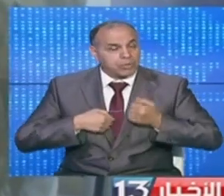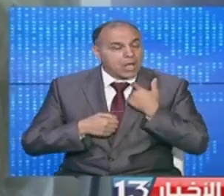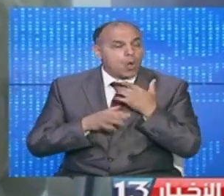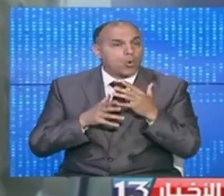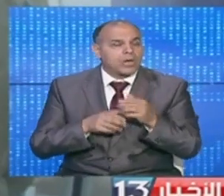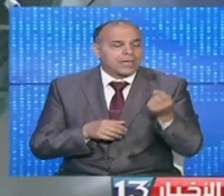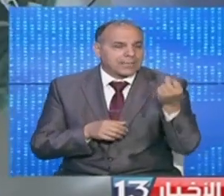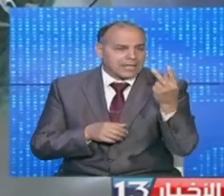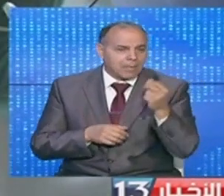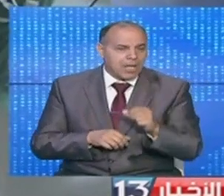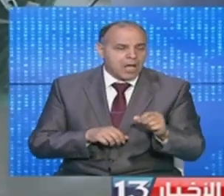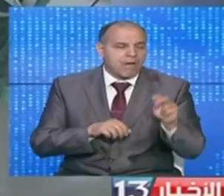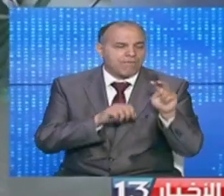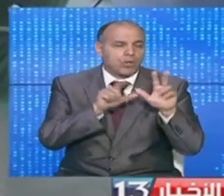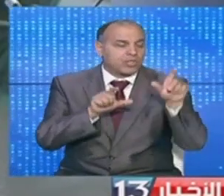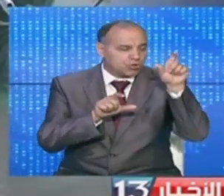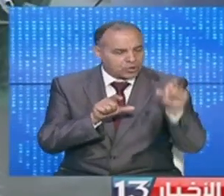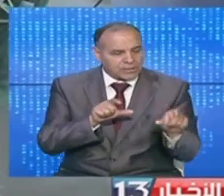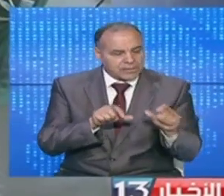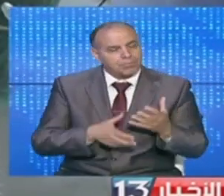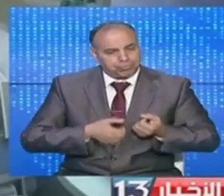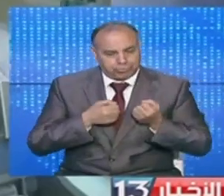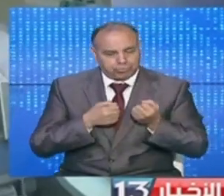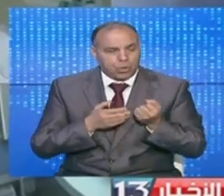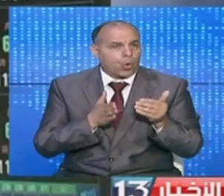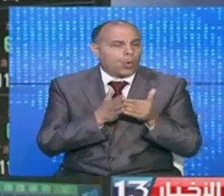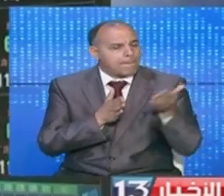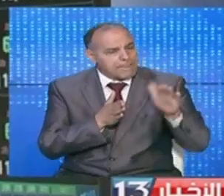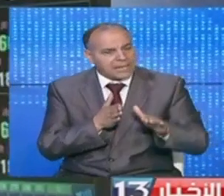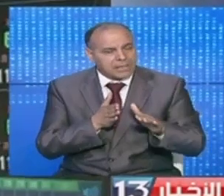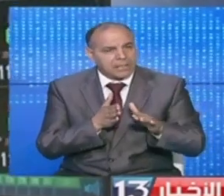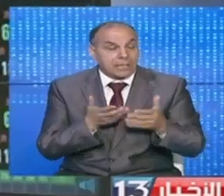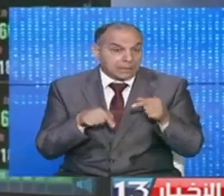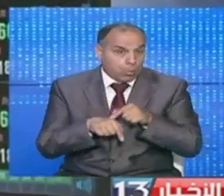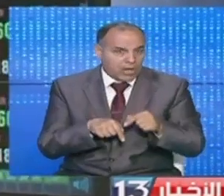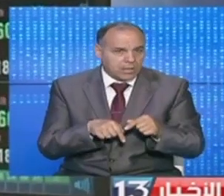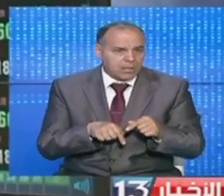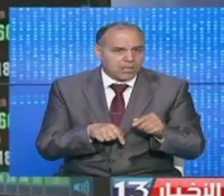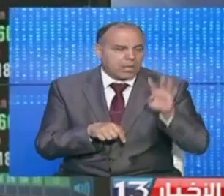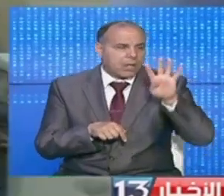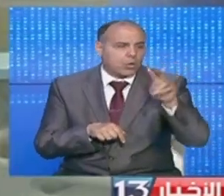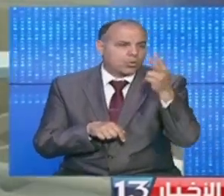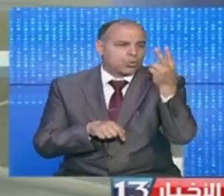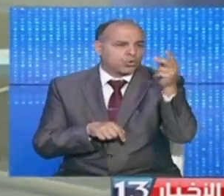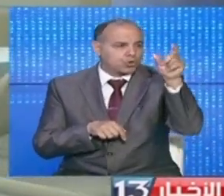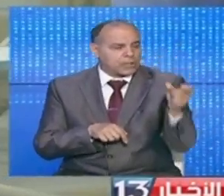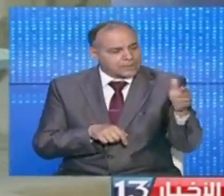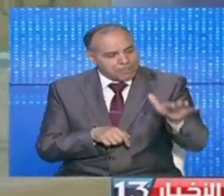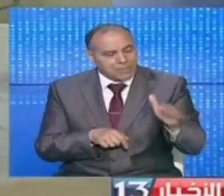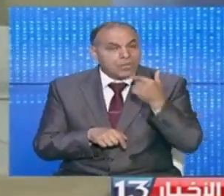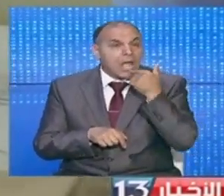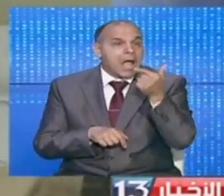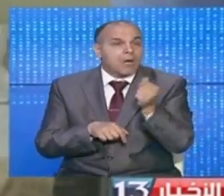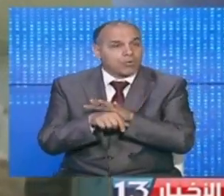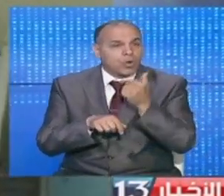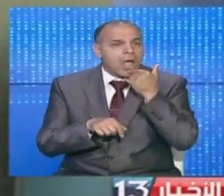بلغت 328 حالة، فيما وصل عدد الوفيات إلى حد الآن 42 حالة وفاة. ويذكر